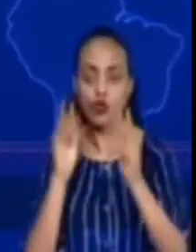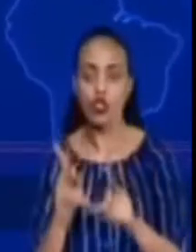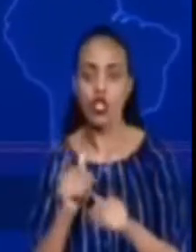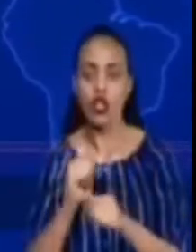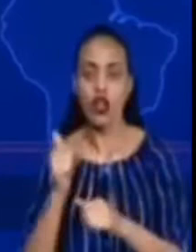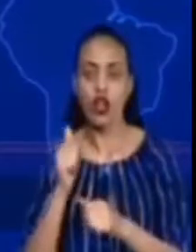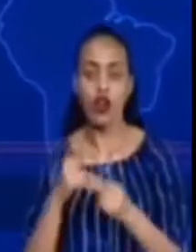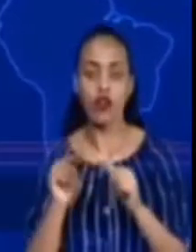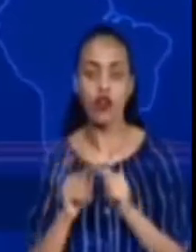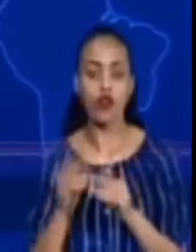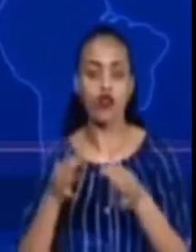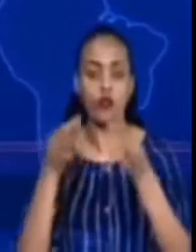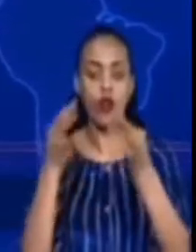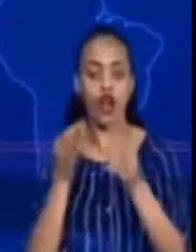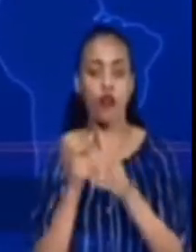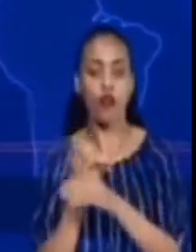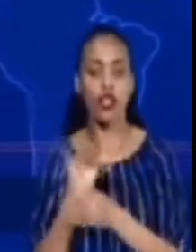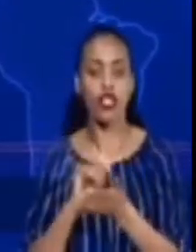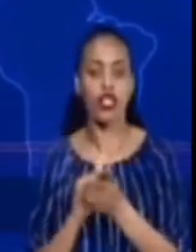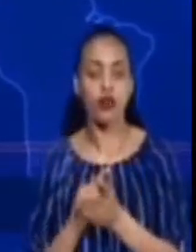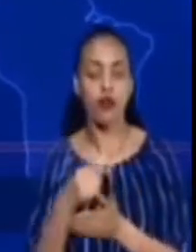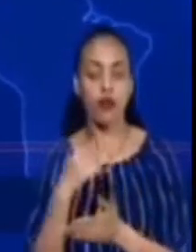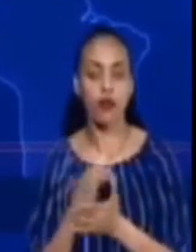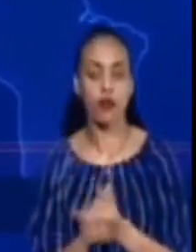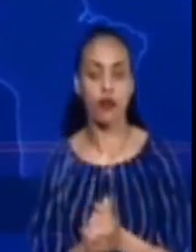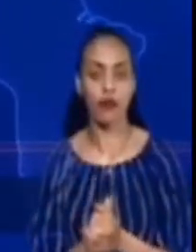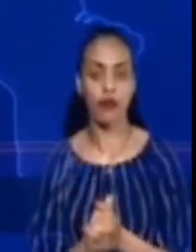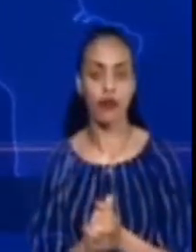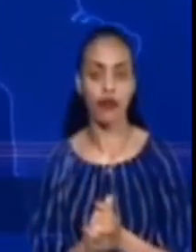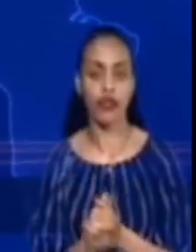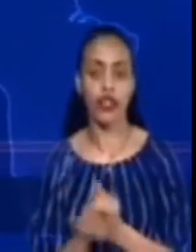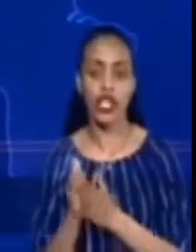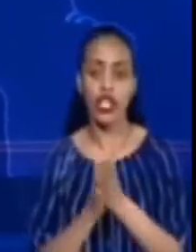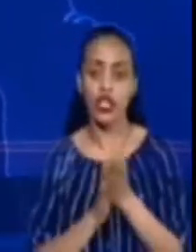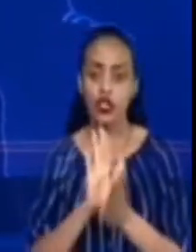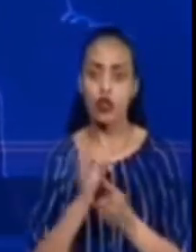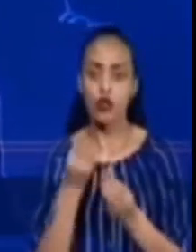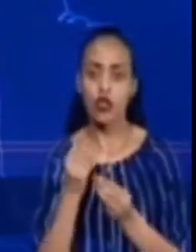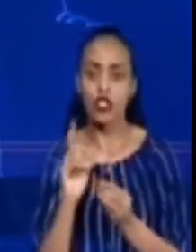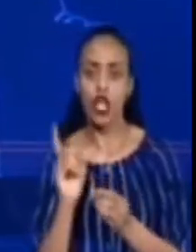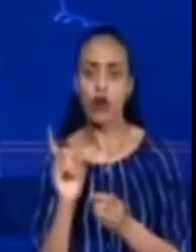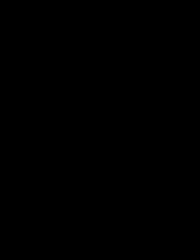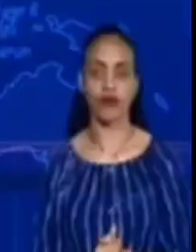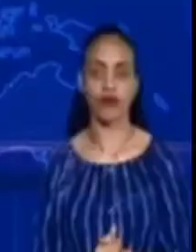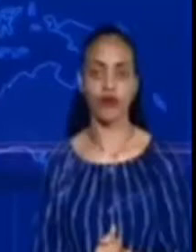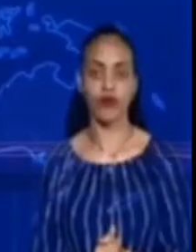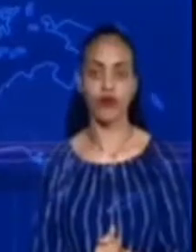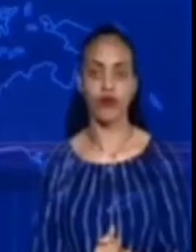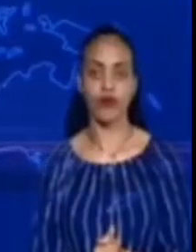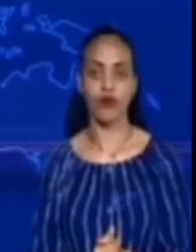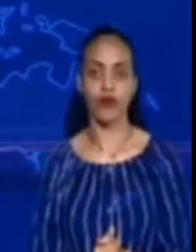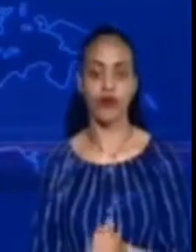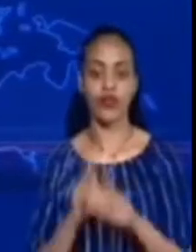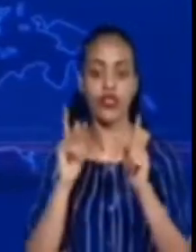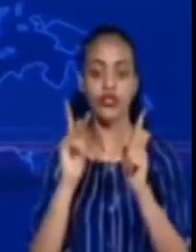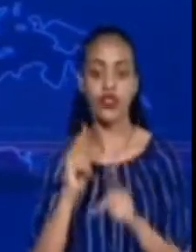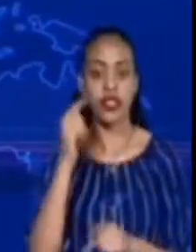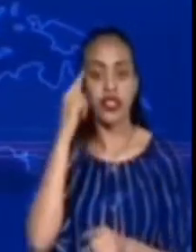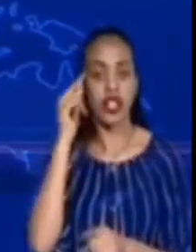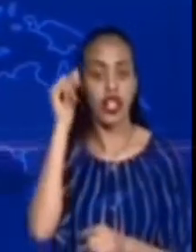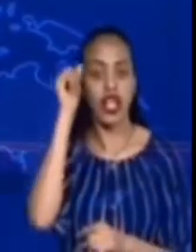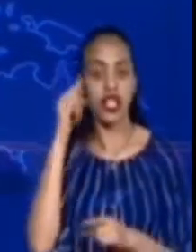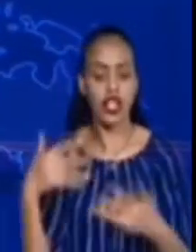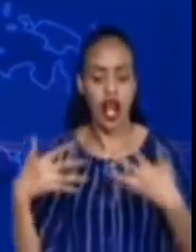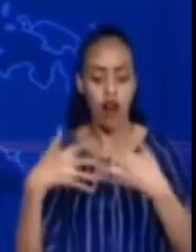አለቦት የወገብ መላላትም አለቦት የአንገት መውለቅም ደርሶቦታል አቃለሁ የአይን መሸዋራርም አለቦት